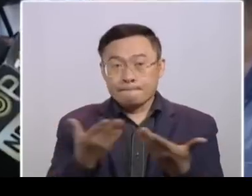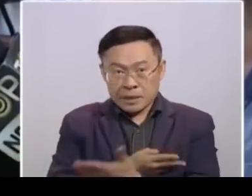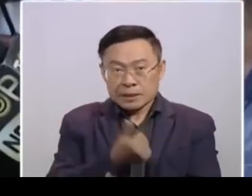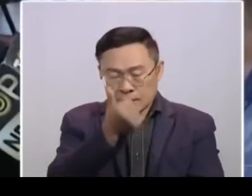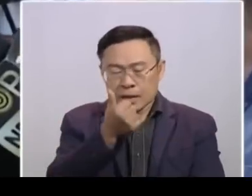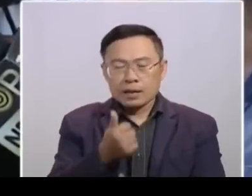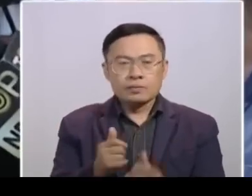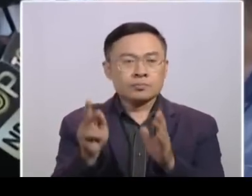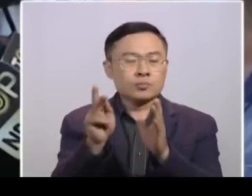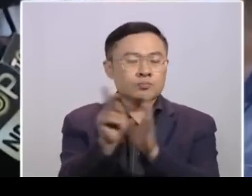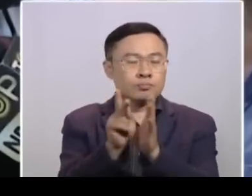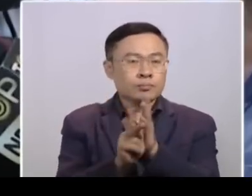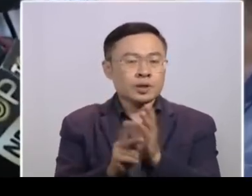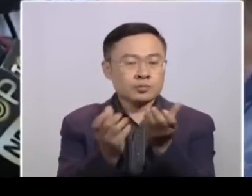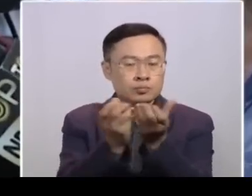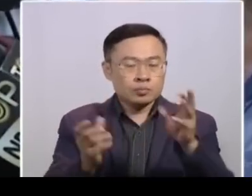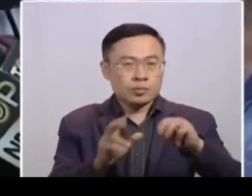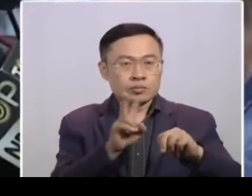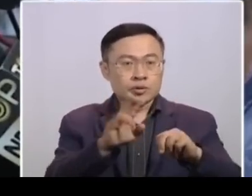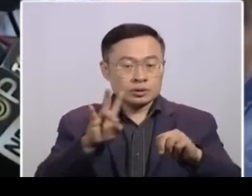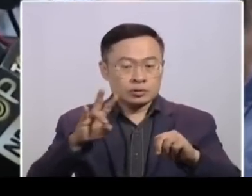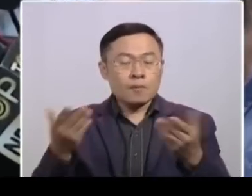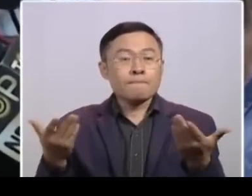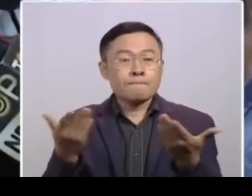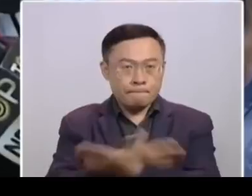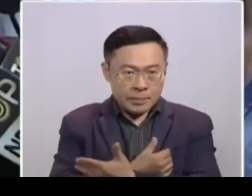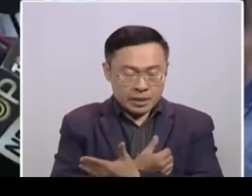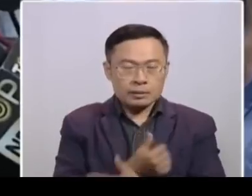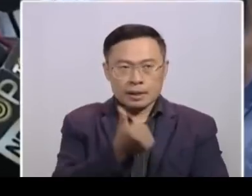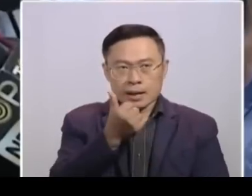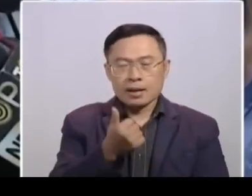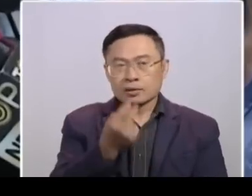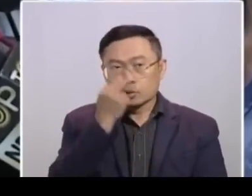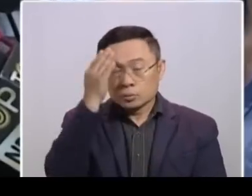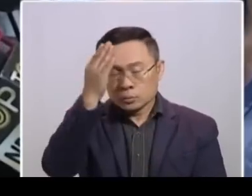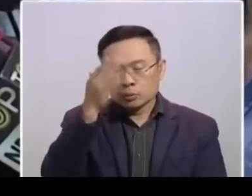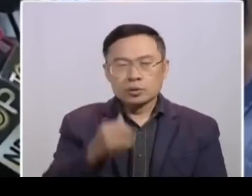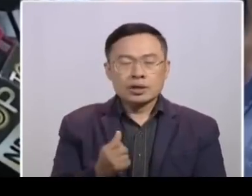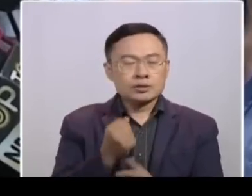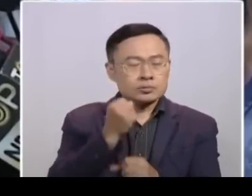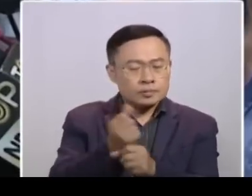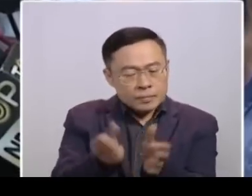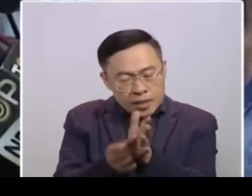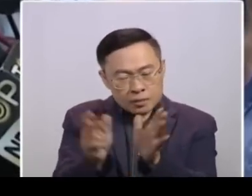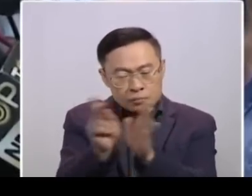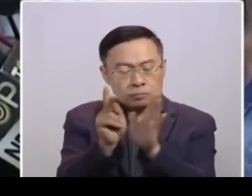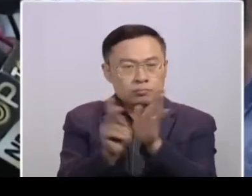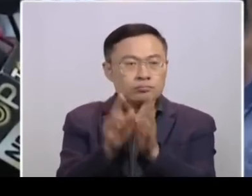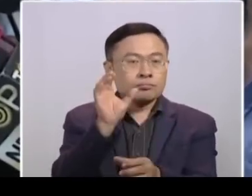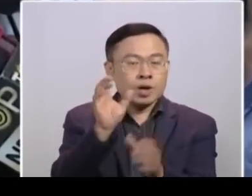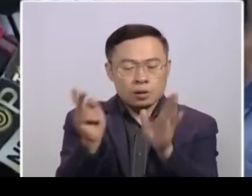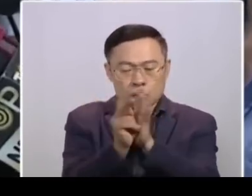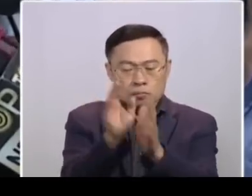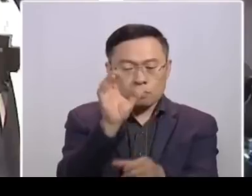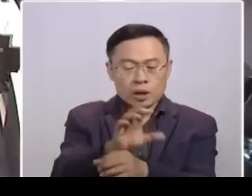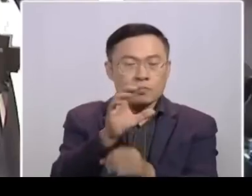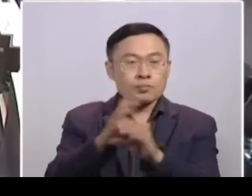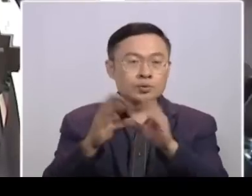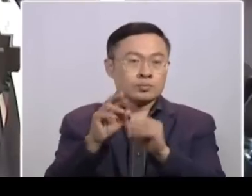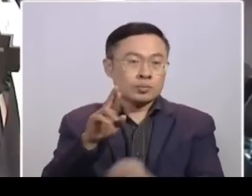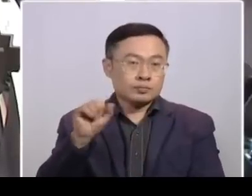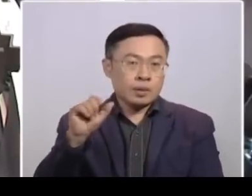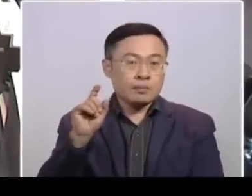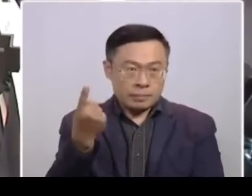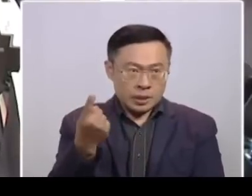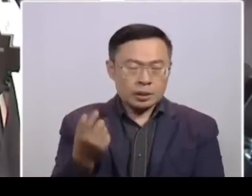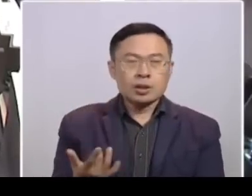ได้ผลผูกพันก็อาจจะลดลงนะครับก่อนที่วันที่27กรกฎาคมนี้จะมีการประชุมร่วมรัฐสภาอีกครั้ง